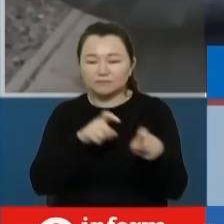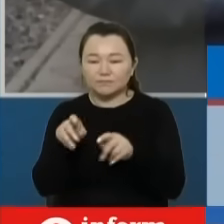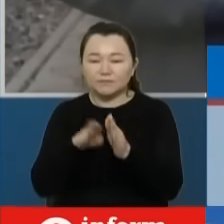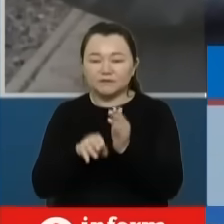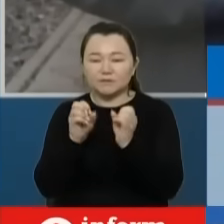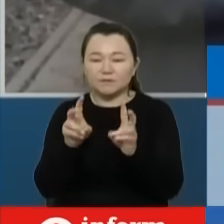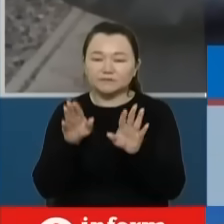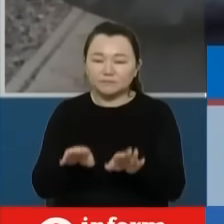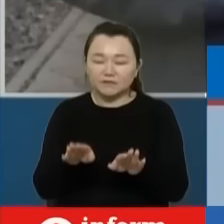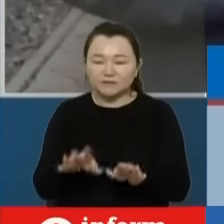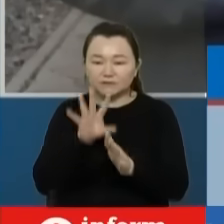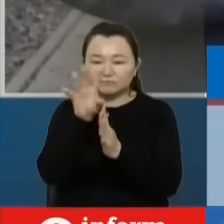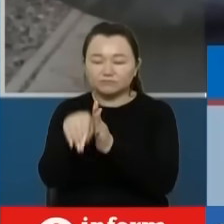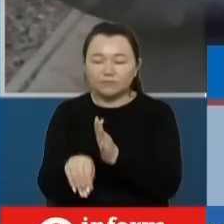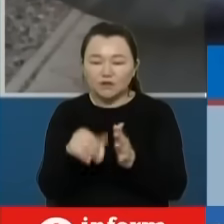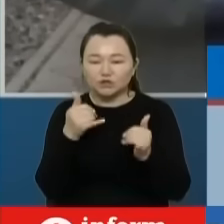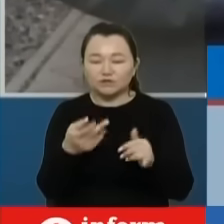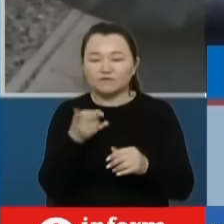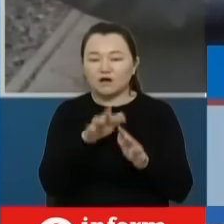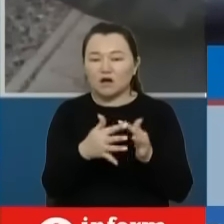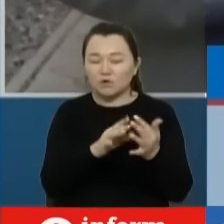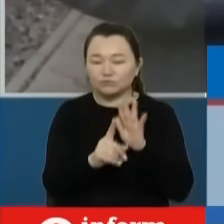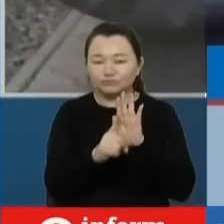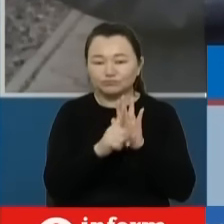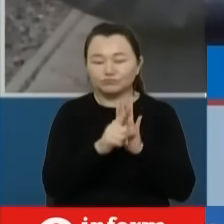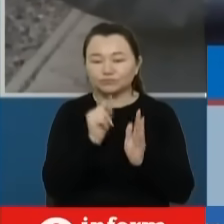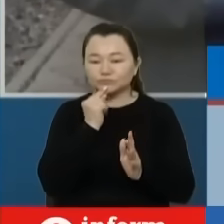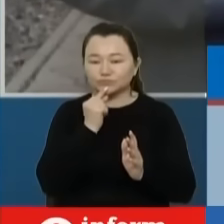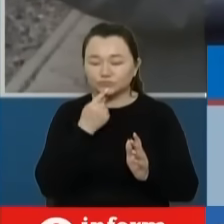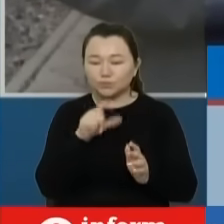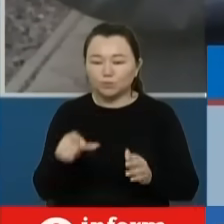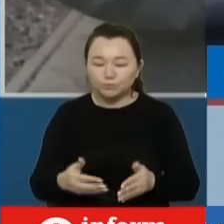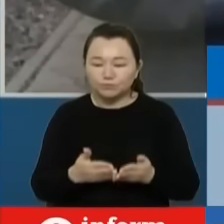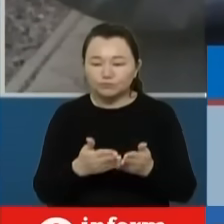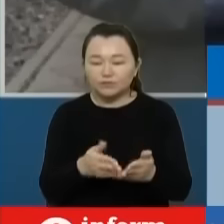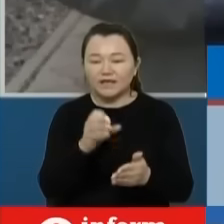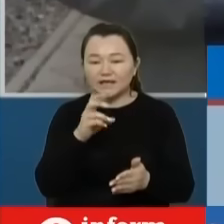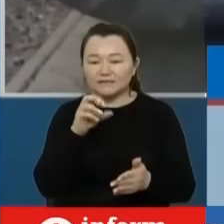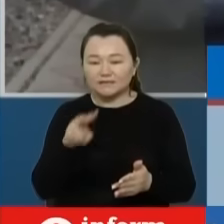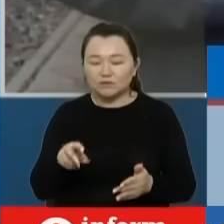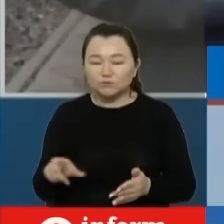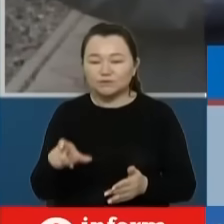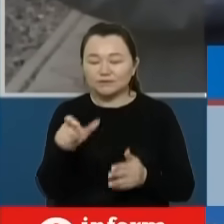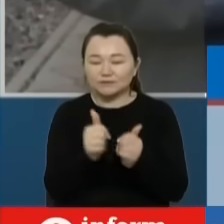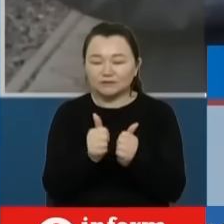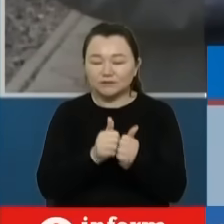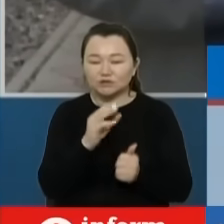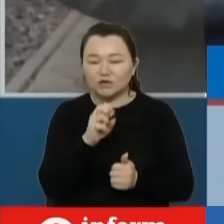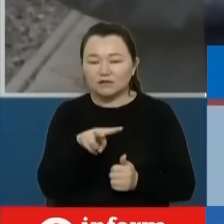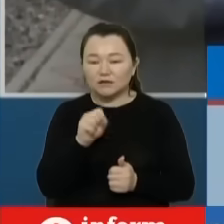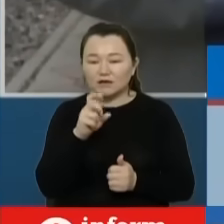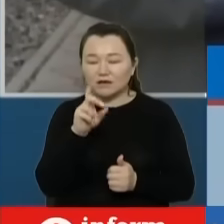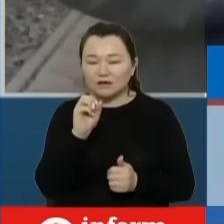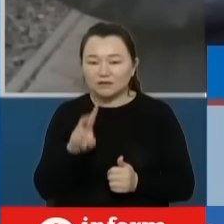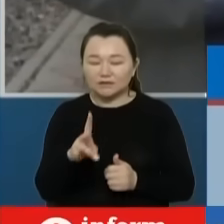Әлі күнге дейін екі елді мекенде қатынас үзіліп, тұрғындар қайықпен жүр. Қазір Есіл өзенінің бойында орналасқан Шалақын, Есіл